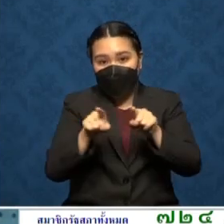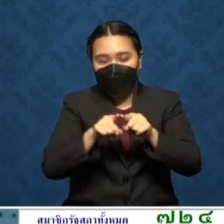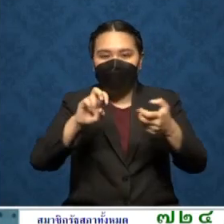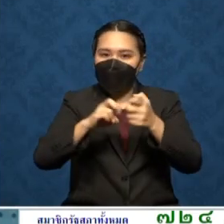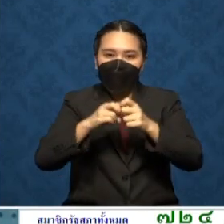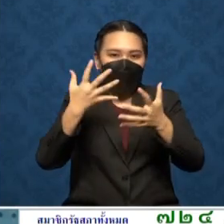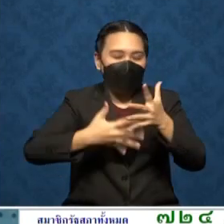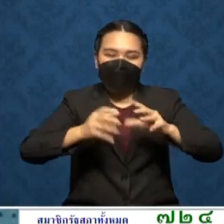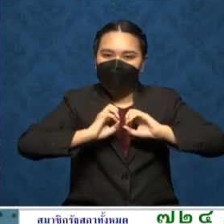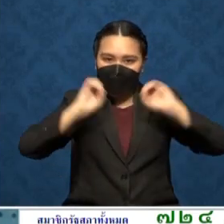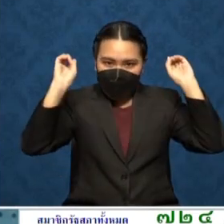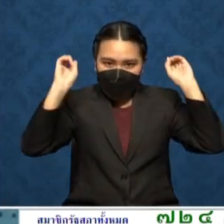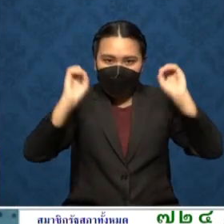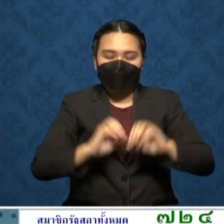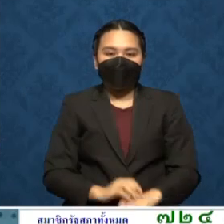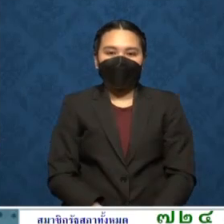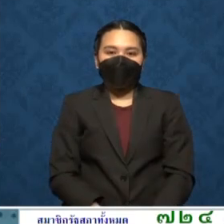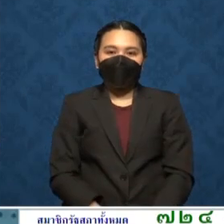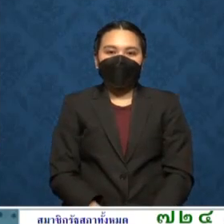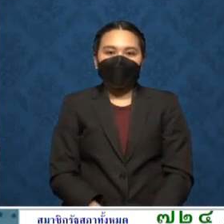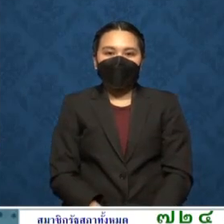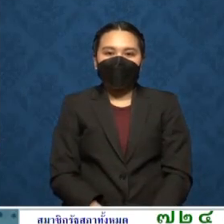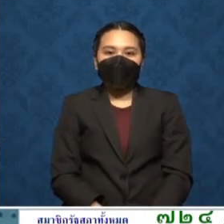รคในส่วนของระบบ